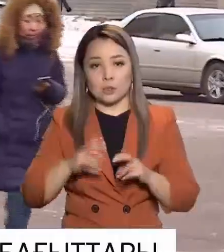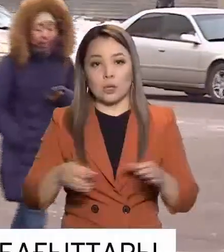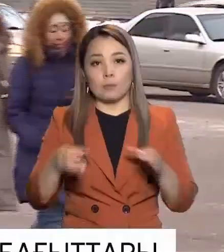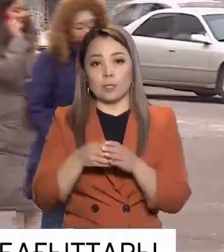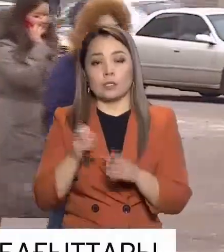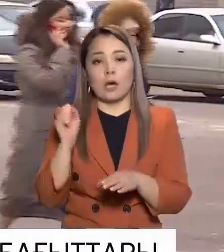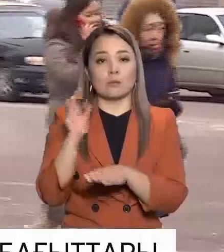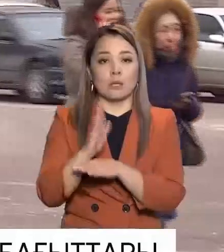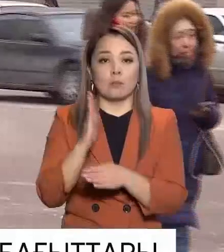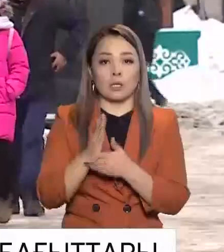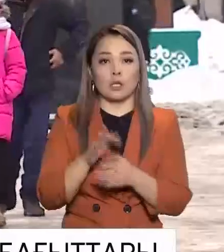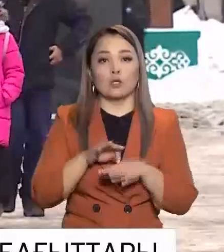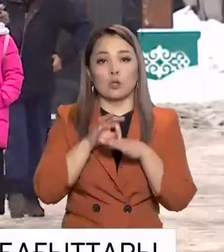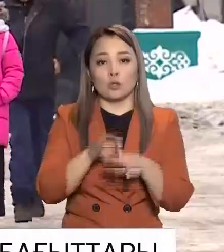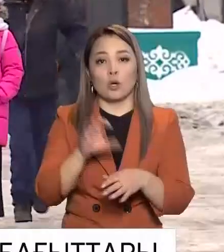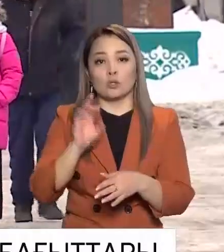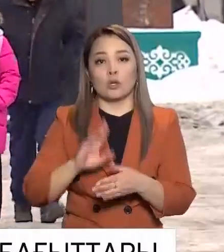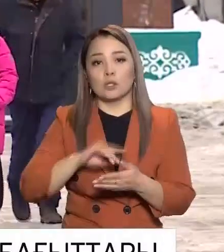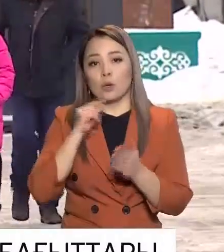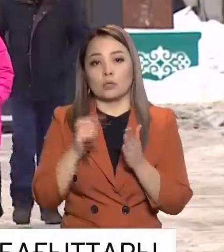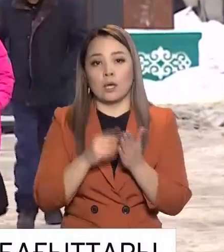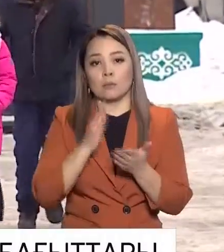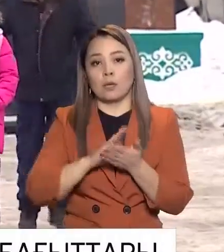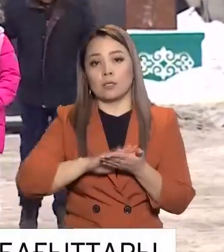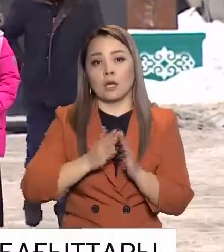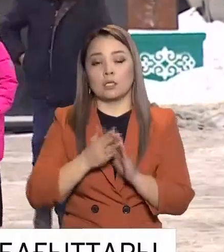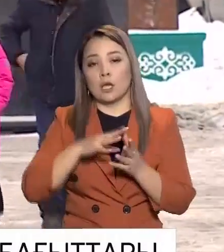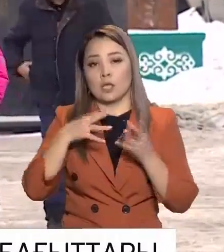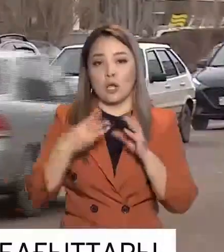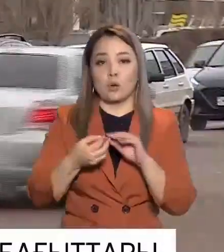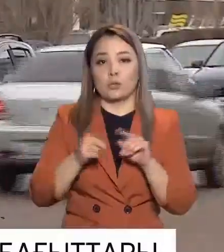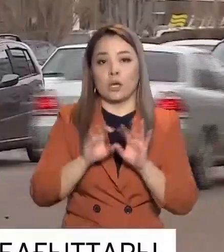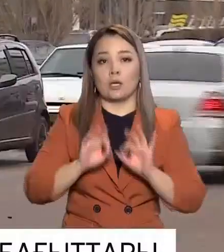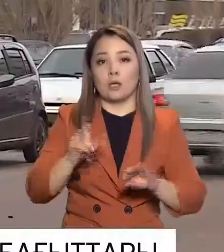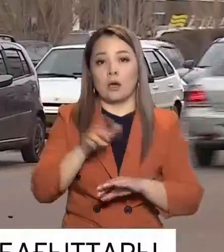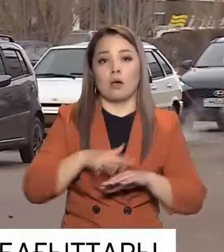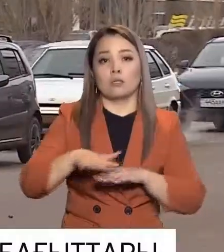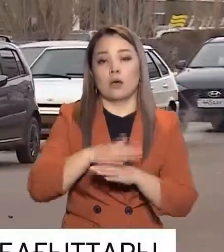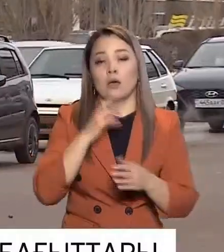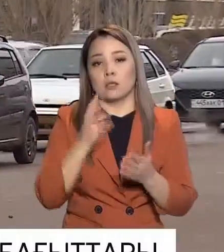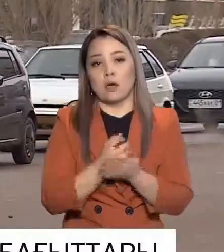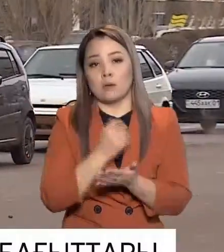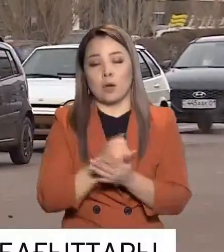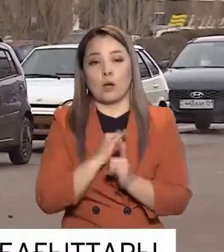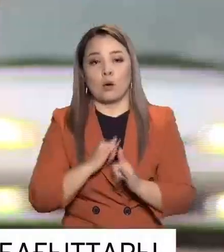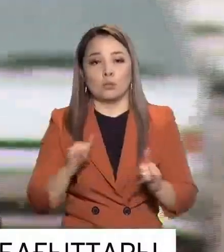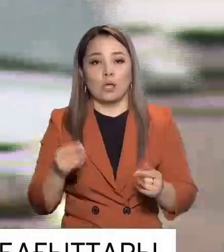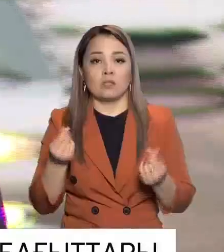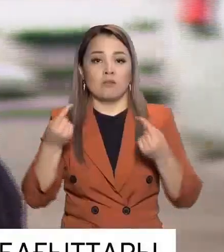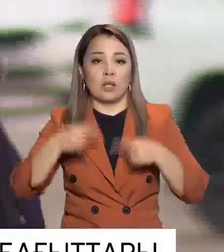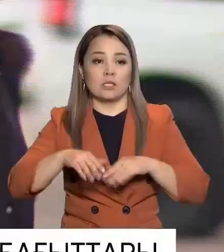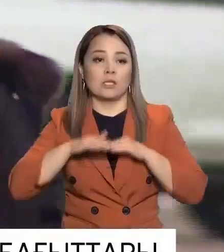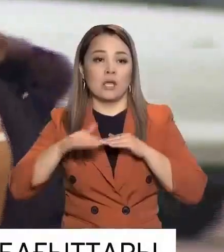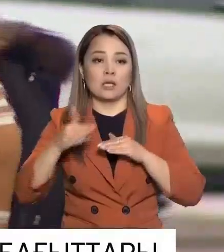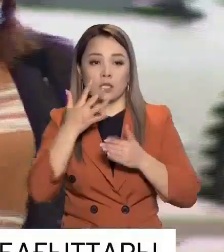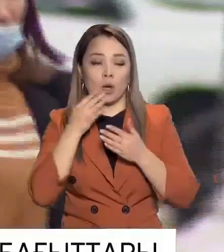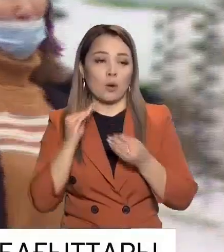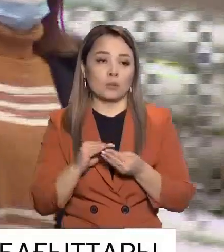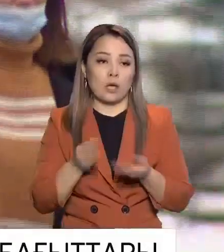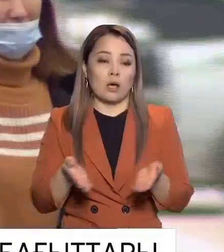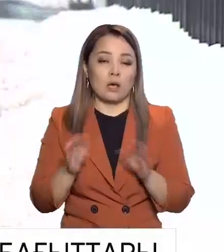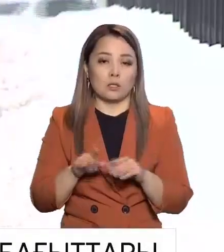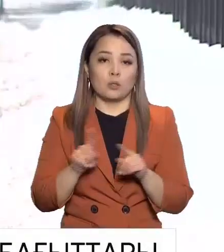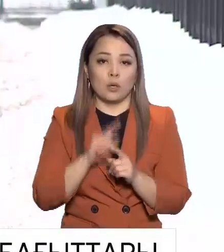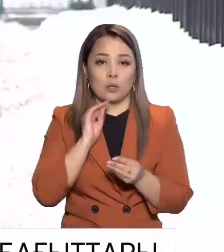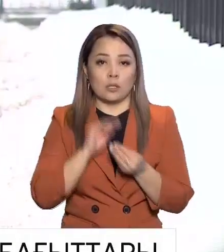мекемесінің тапсырысымен жүргізілген әлеуметтік сауалнама нәтижесі көрсеткендей, халықтың табысын арттыру мен инфляция деңгейін қалыпты деңгейде